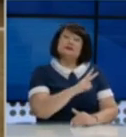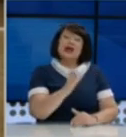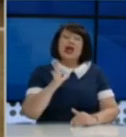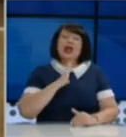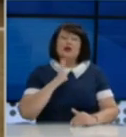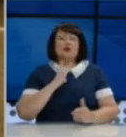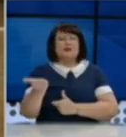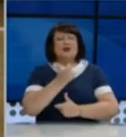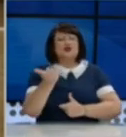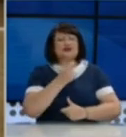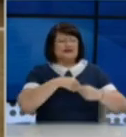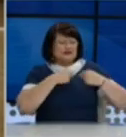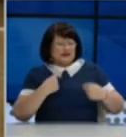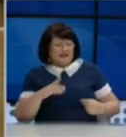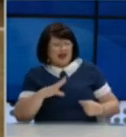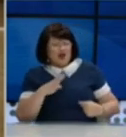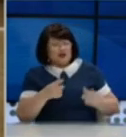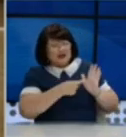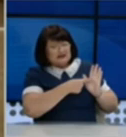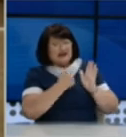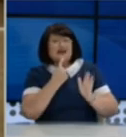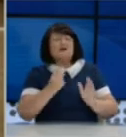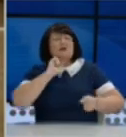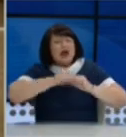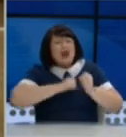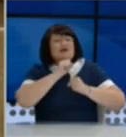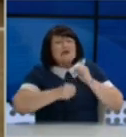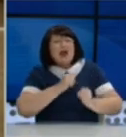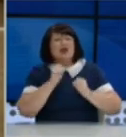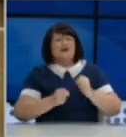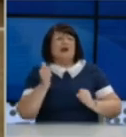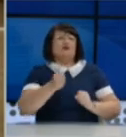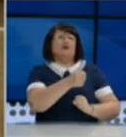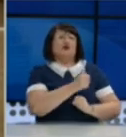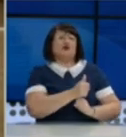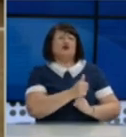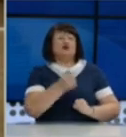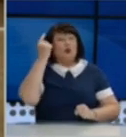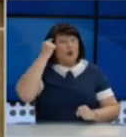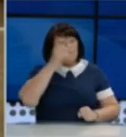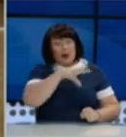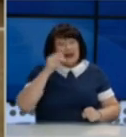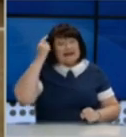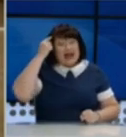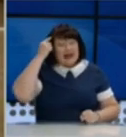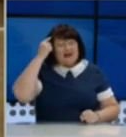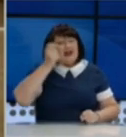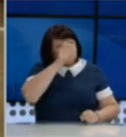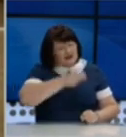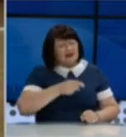τους πυροσβέστες, τους εθελοντές που δίνουν μάχη στην πρώτη γραμμή. Από ό,τι κατάλαβα, μάλλον κι